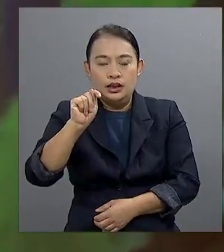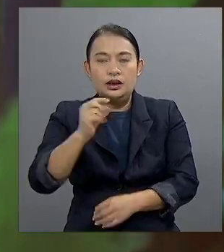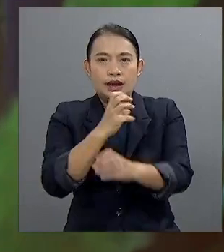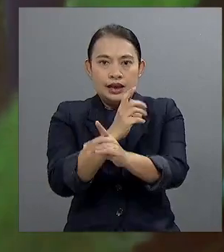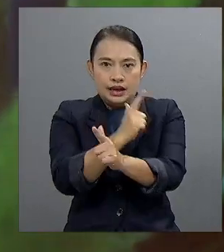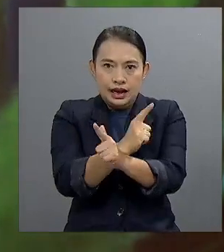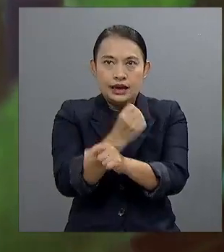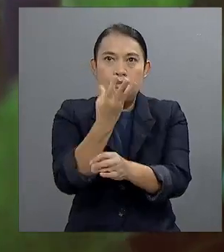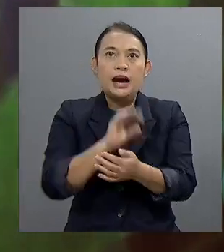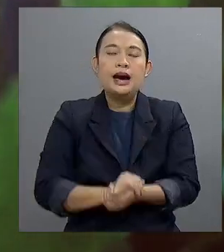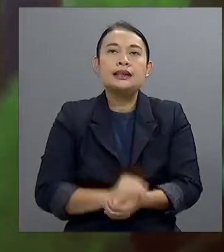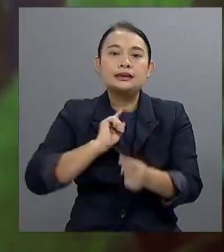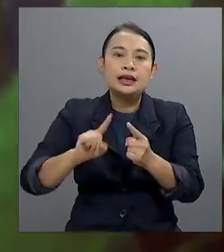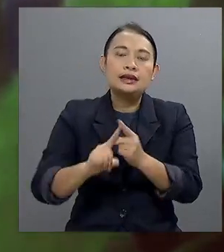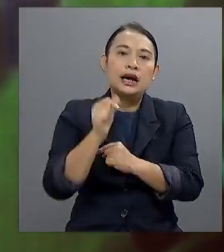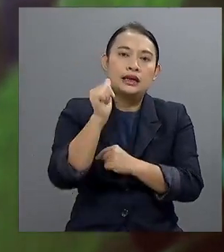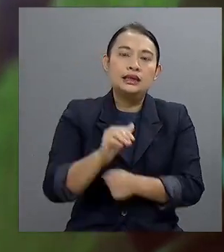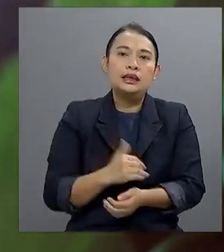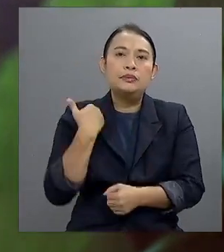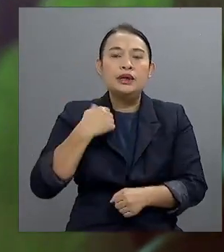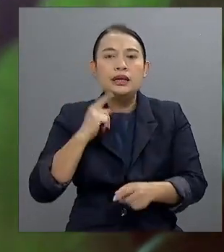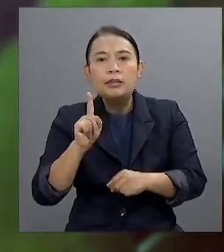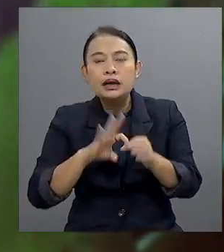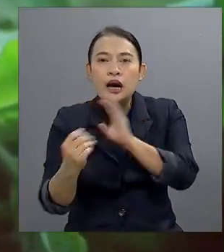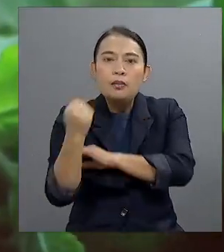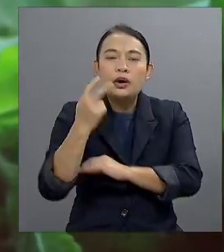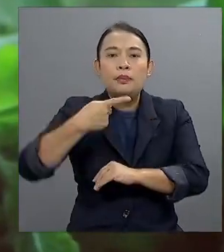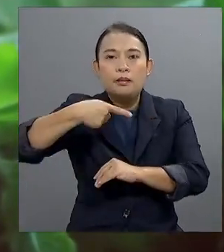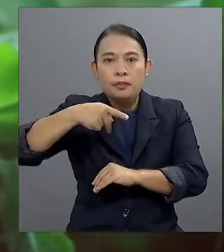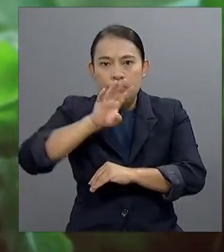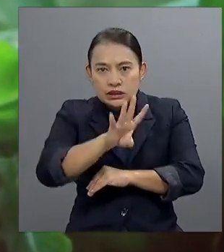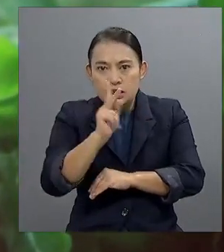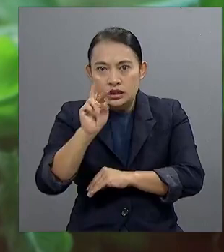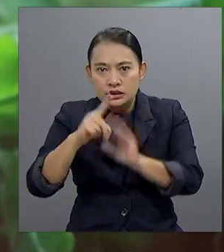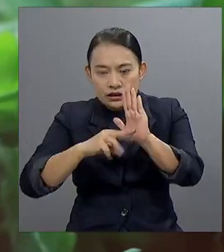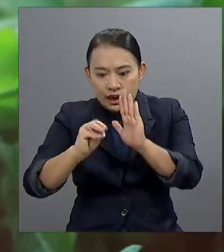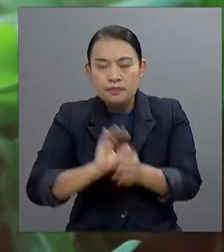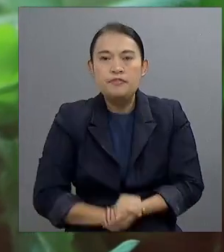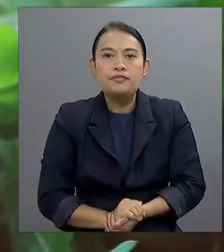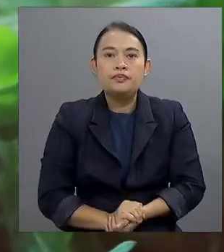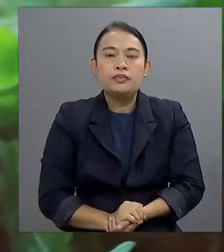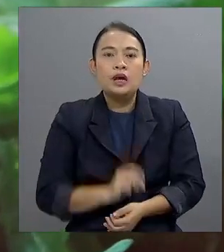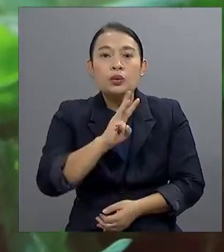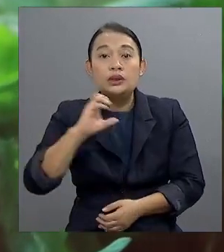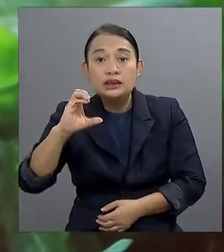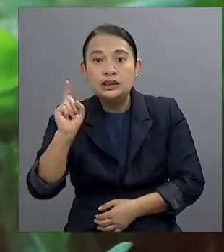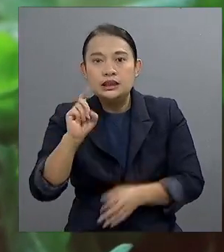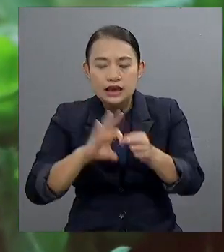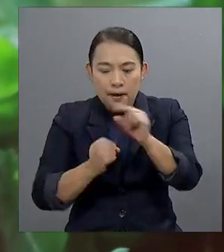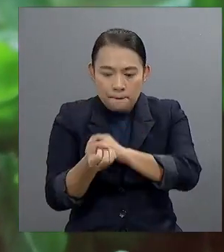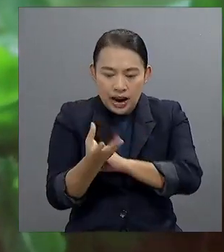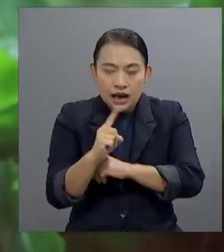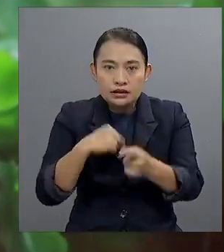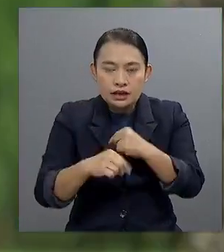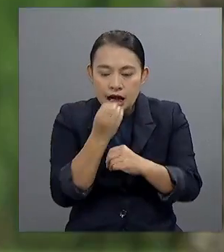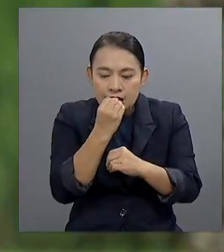นั่นหมายความว่าเราสามารถกินกะเพราได้เป็นอาหารทั่วๆไปค่ะแล้วก็วิตามินซีที่มีมากในกะเพราสดนะคะยังช่วยทำให้บรรเทาอาการเป็น